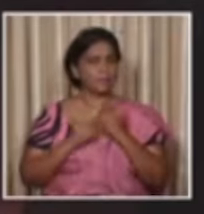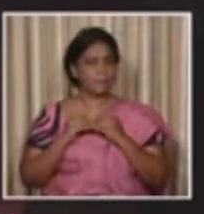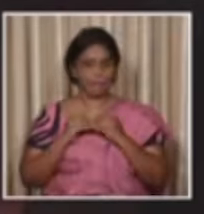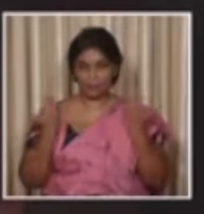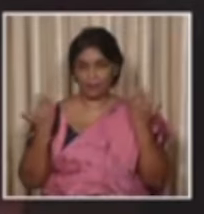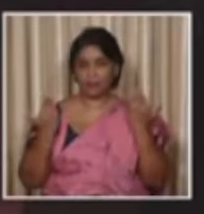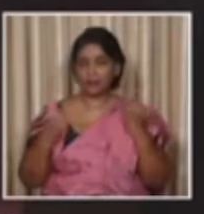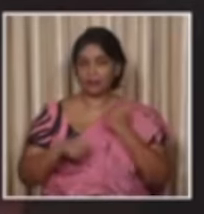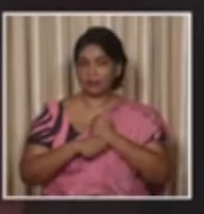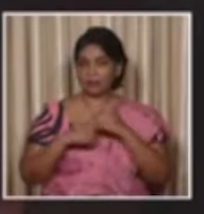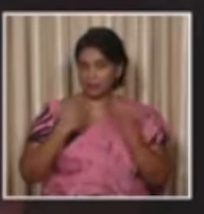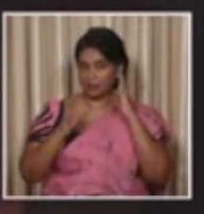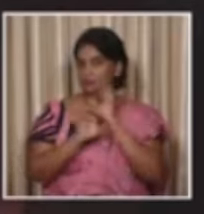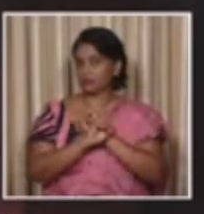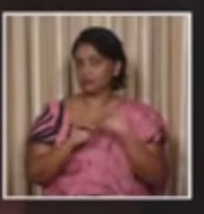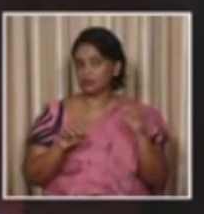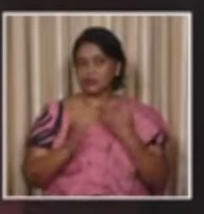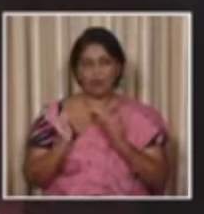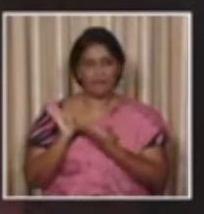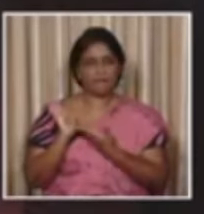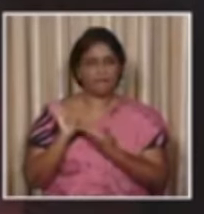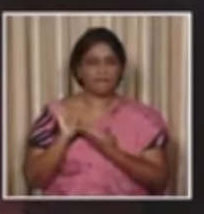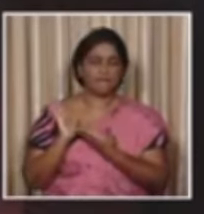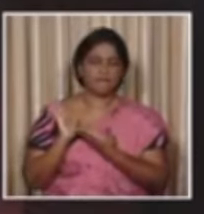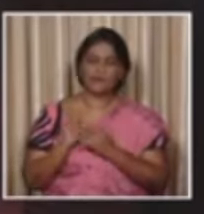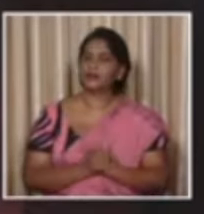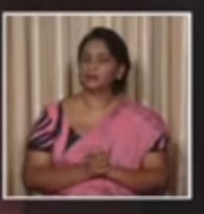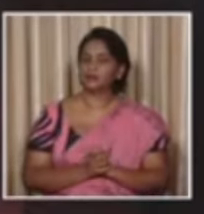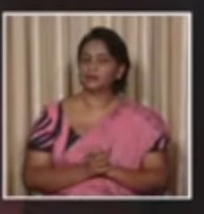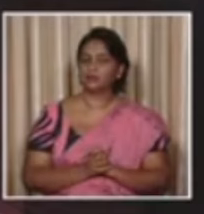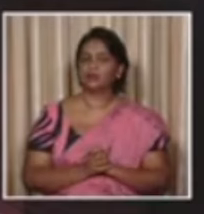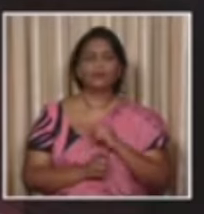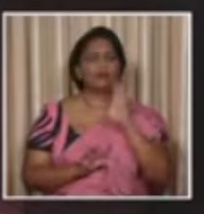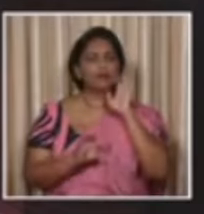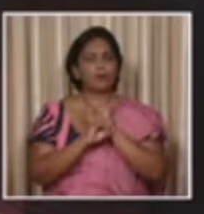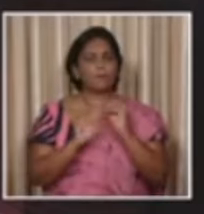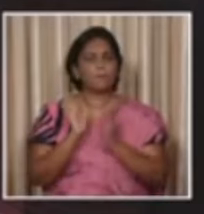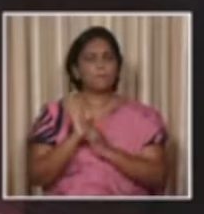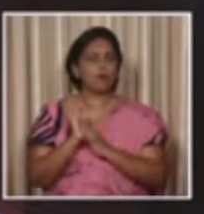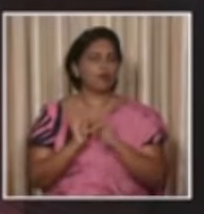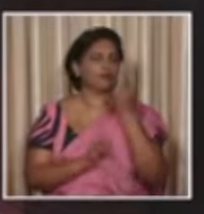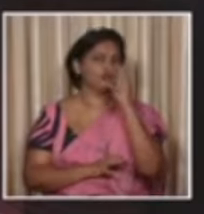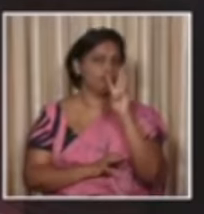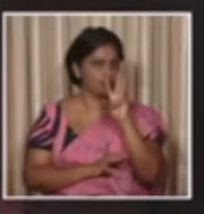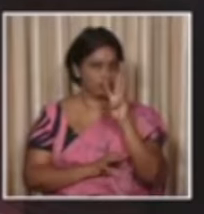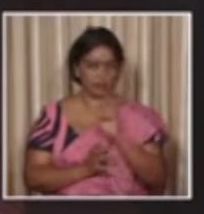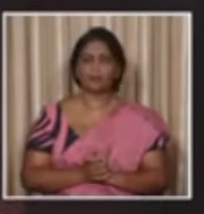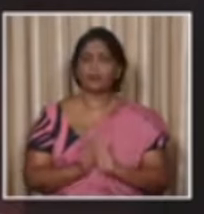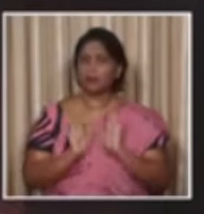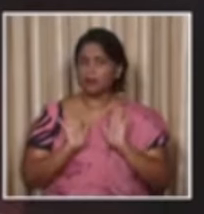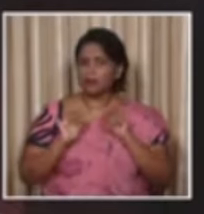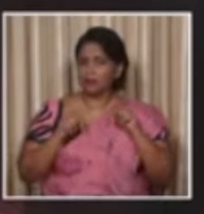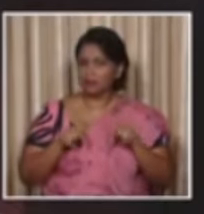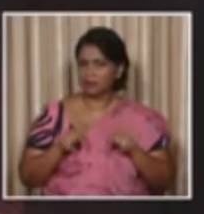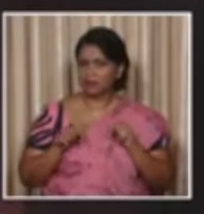පත්‍රය, ගැසට් නිවේදනය, අත්ත වශයෙන්ම මල් ළඟ තිබෙනවා ඒ ගැසට් නිවේදනය. ඒක නිකුත් කරා මාර්තු 13. හැබැයි දැන්